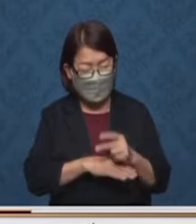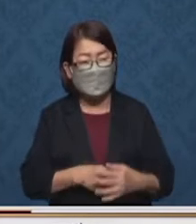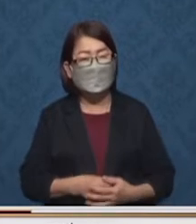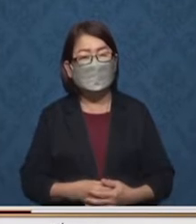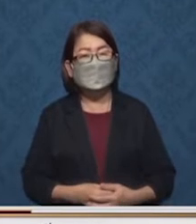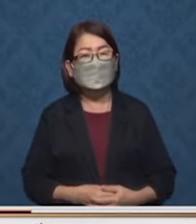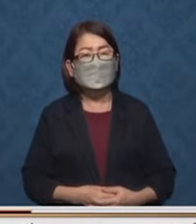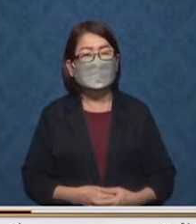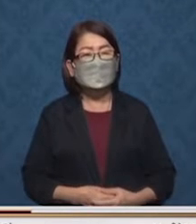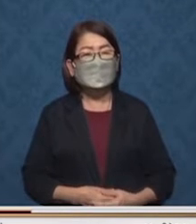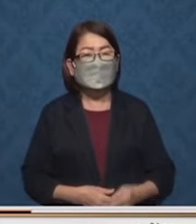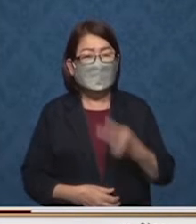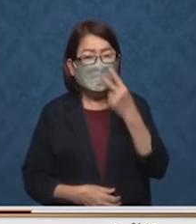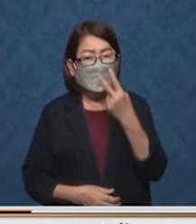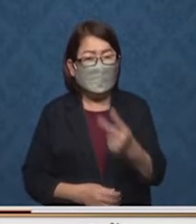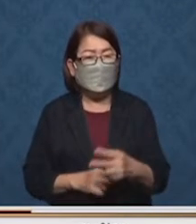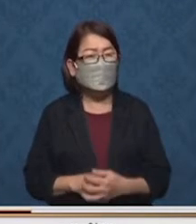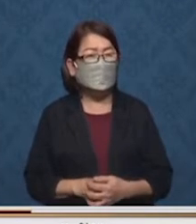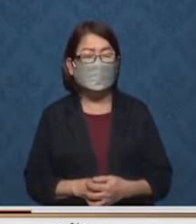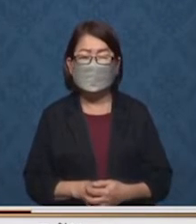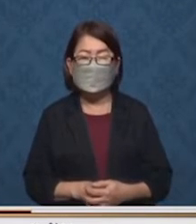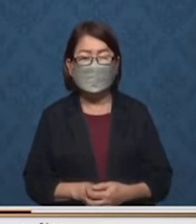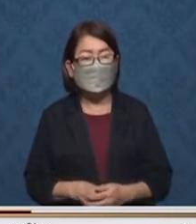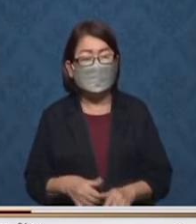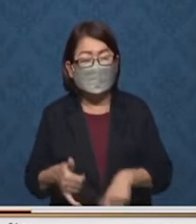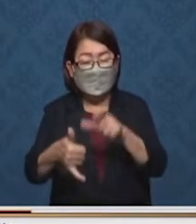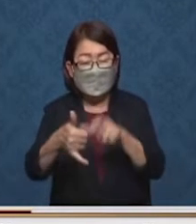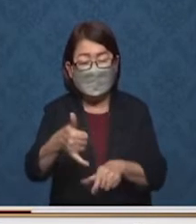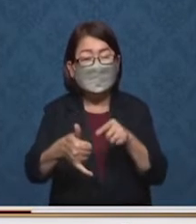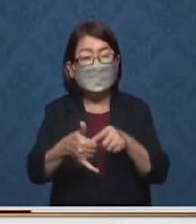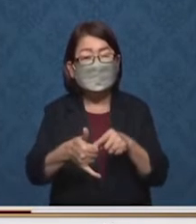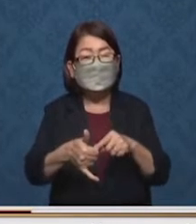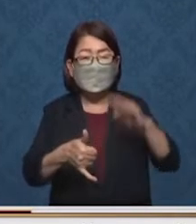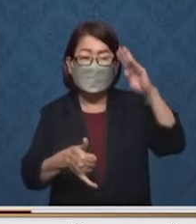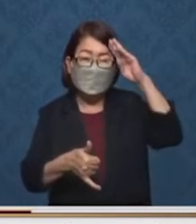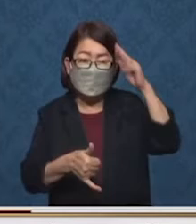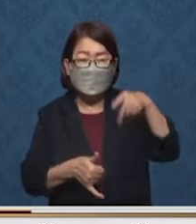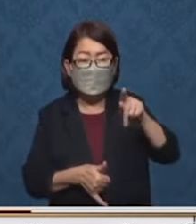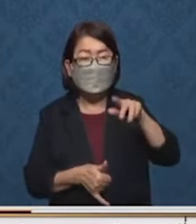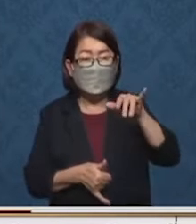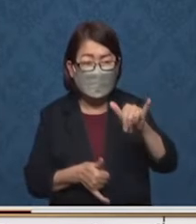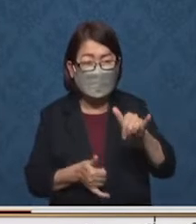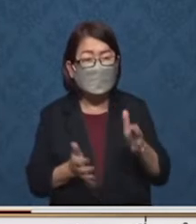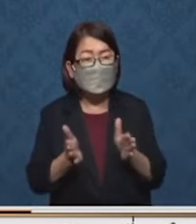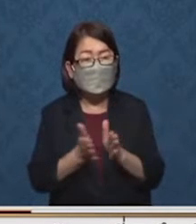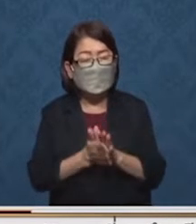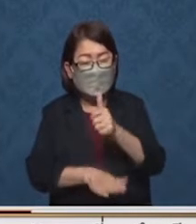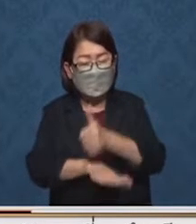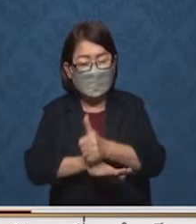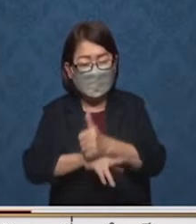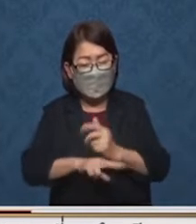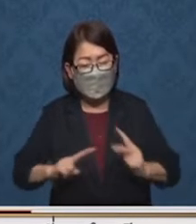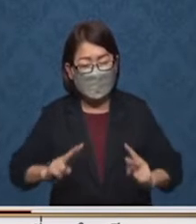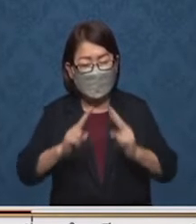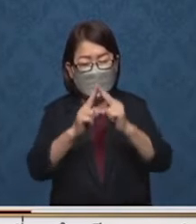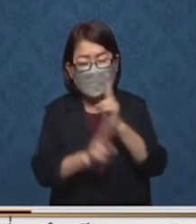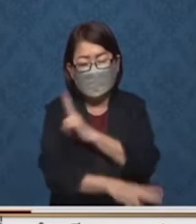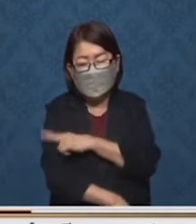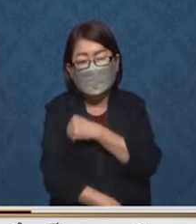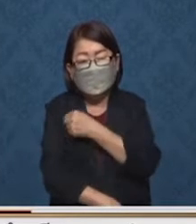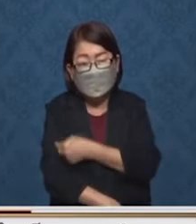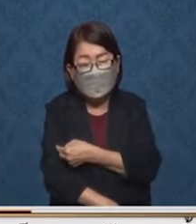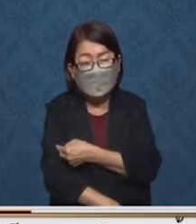แต่สิ่งที่ทำให้พลเอกประยุทธ์จันทร์โอชาและนายอนุทินชาญวีรกุล